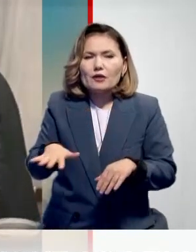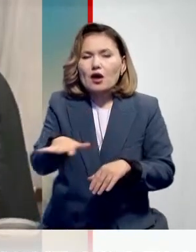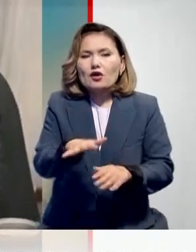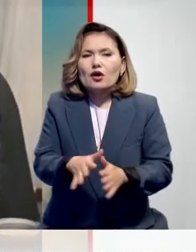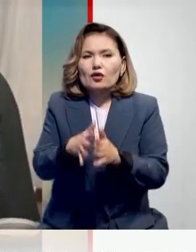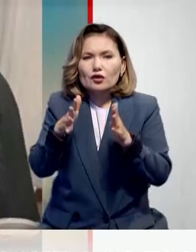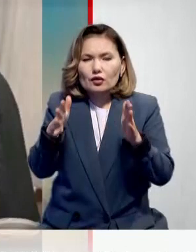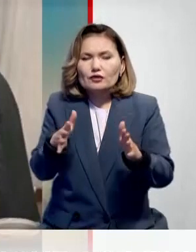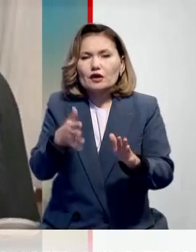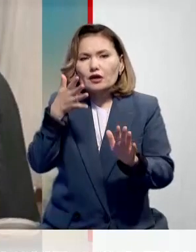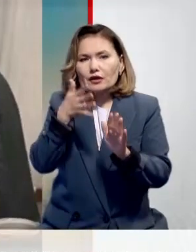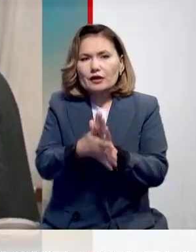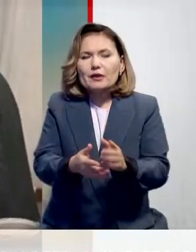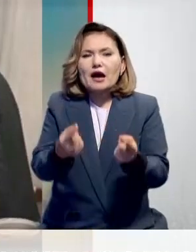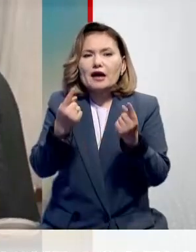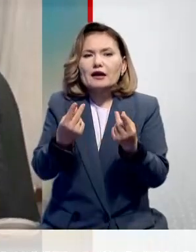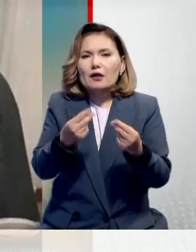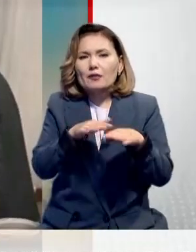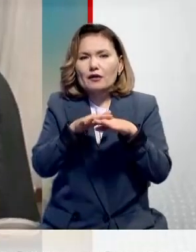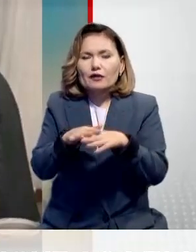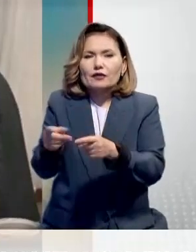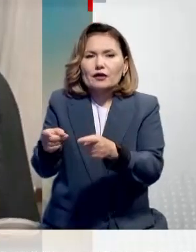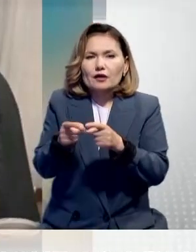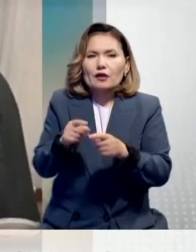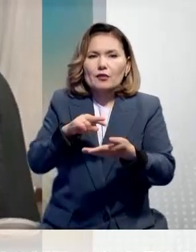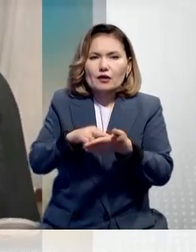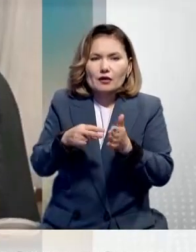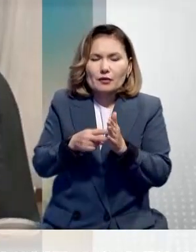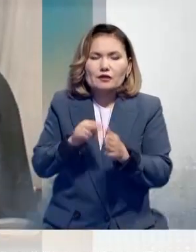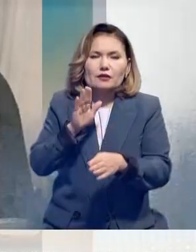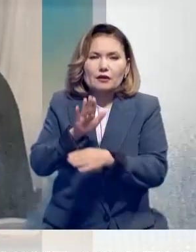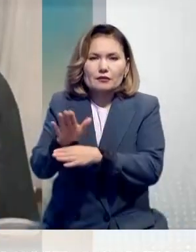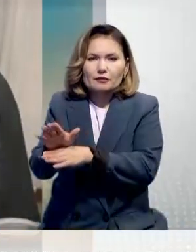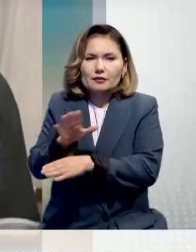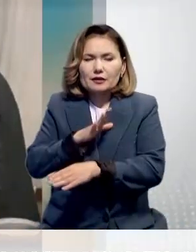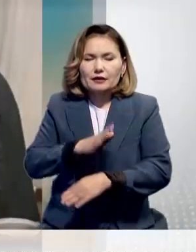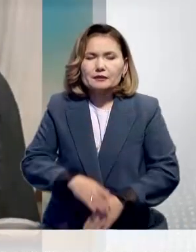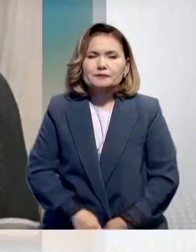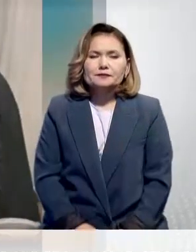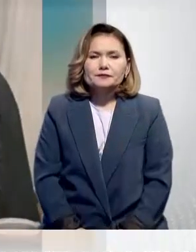аумақтарды зерттеу үшін ірі инвесторлар тарту жөнінде бірқатар тапсырма берді.